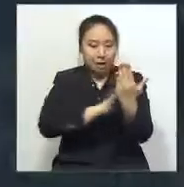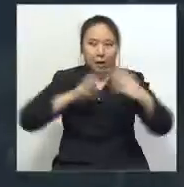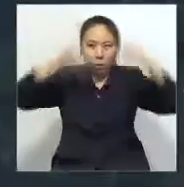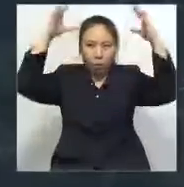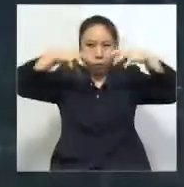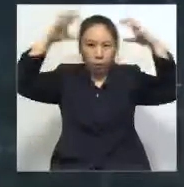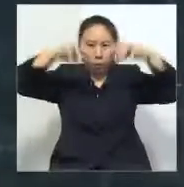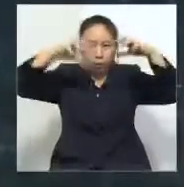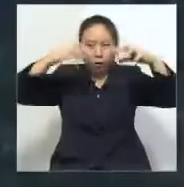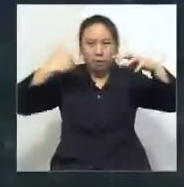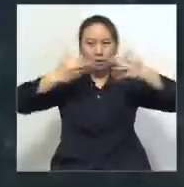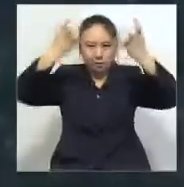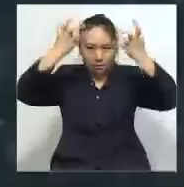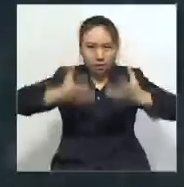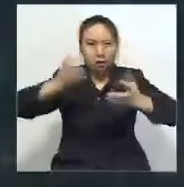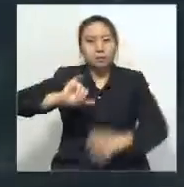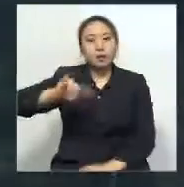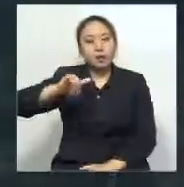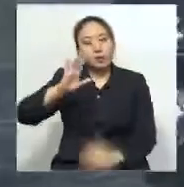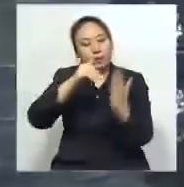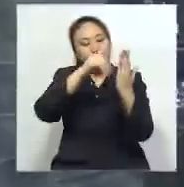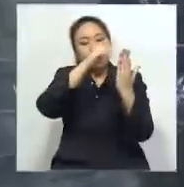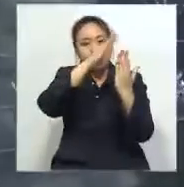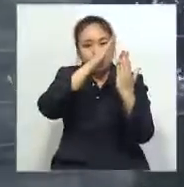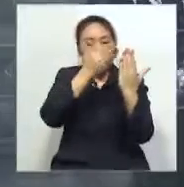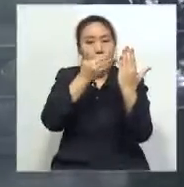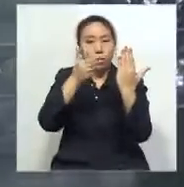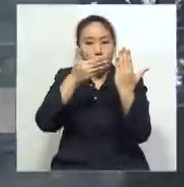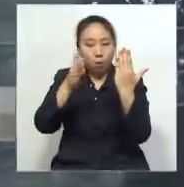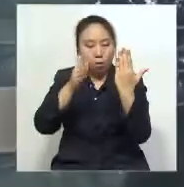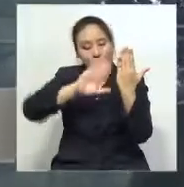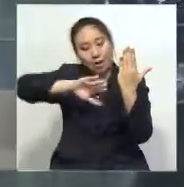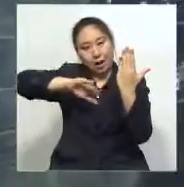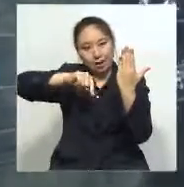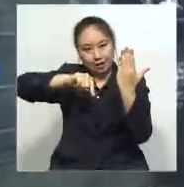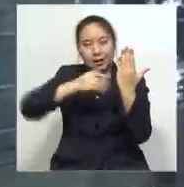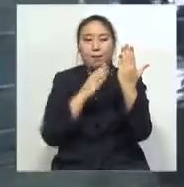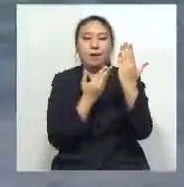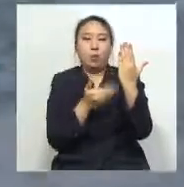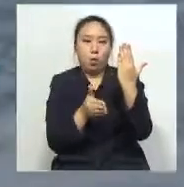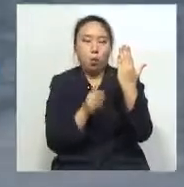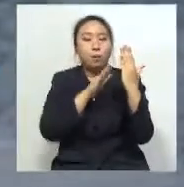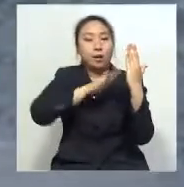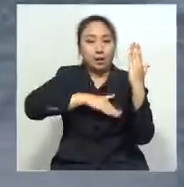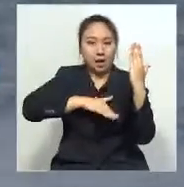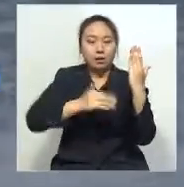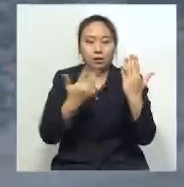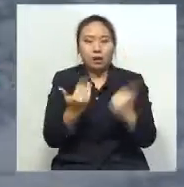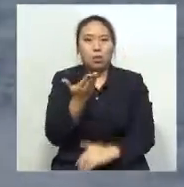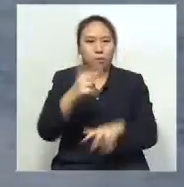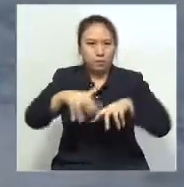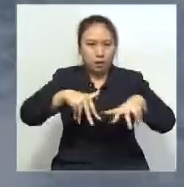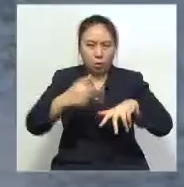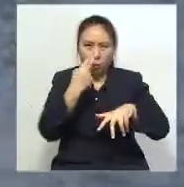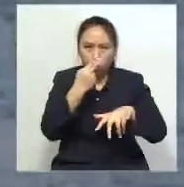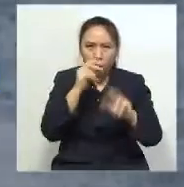istics นขอให้ประชาชน